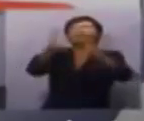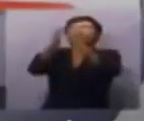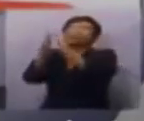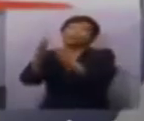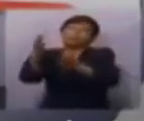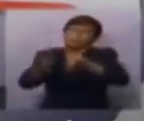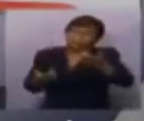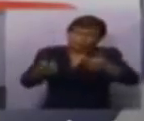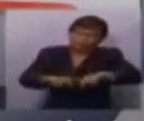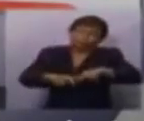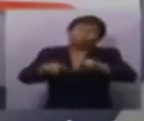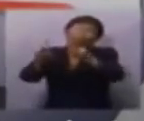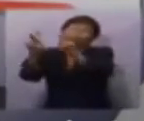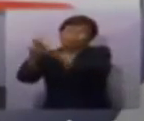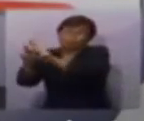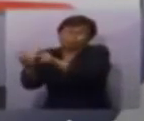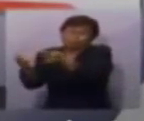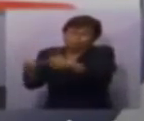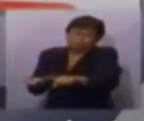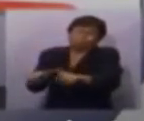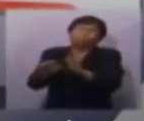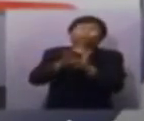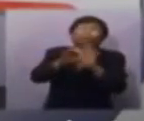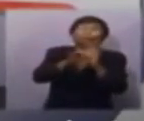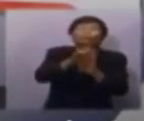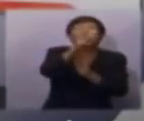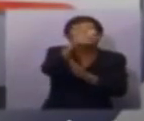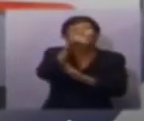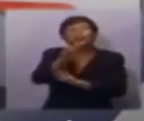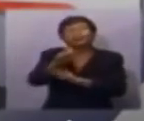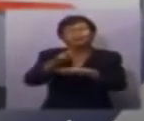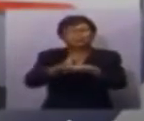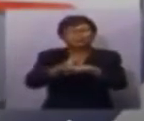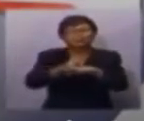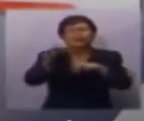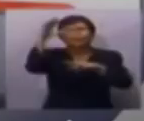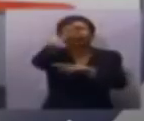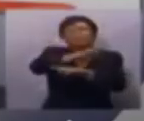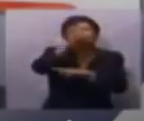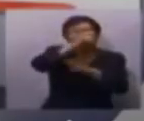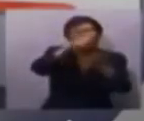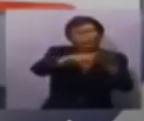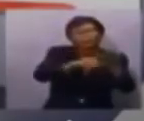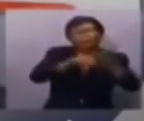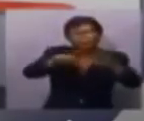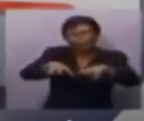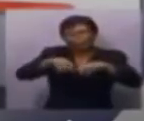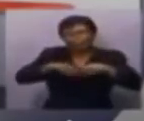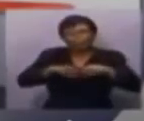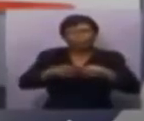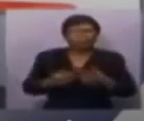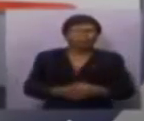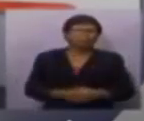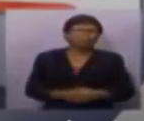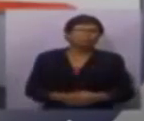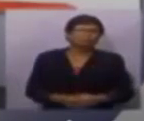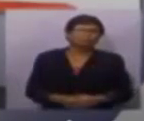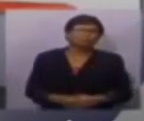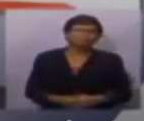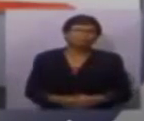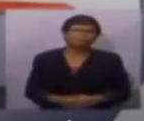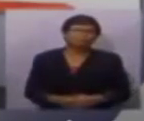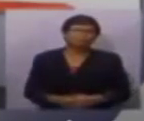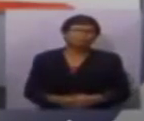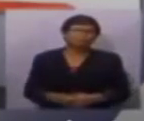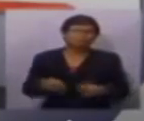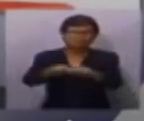Kalau dia berlaku di luar bandar itu, misalnya ada satu kes tertinggal kad pengenalan, itu kita boleh terima. Sebab dia berlaku di bandar.